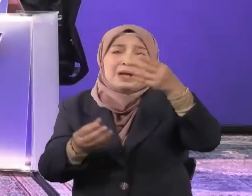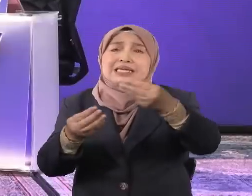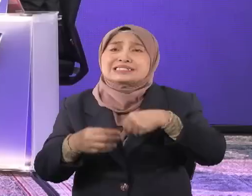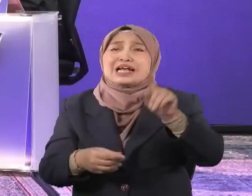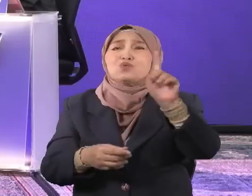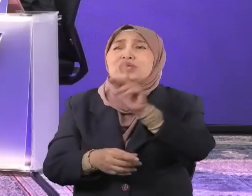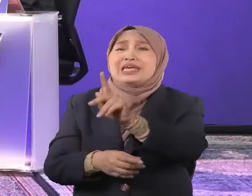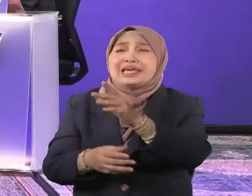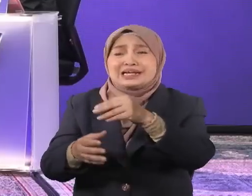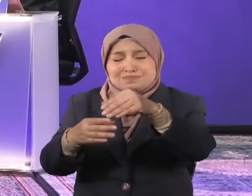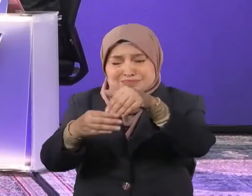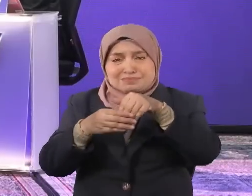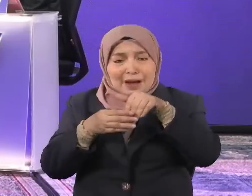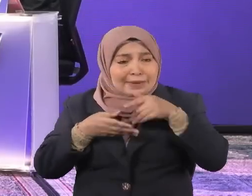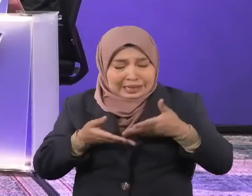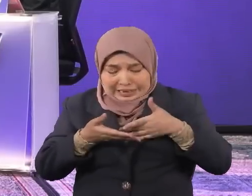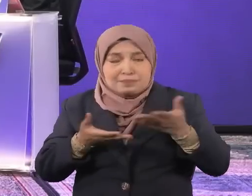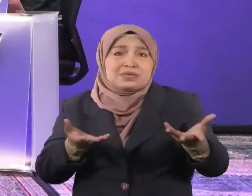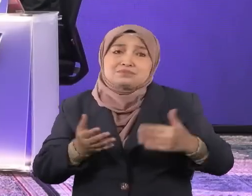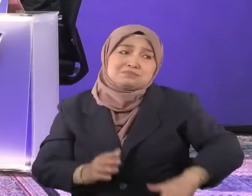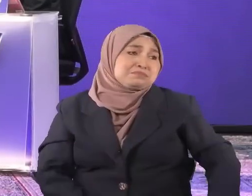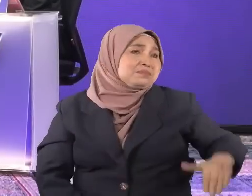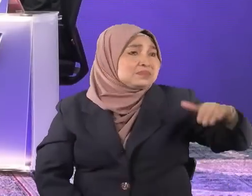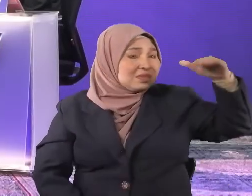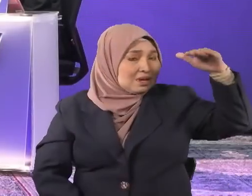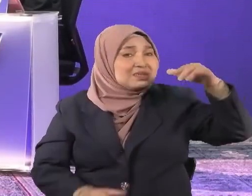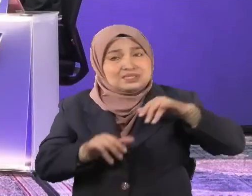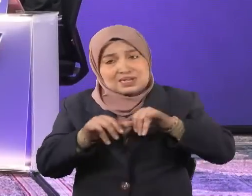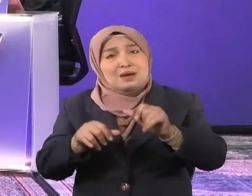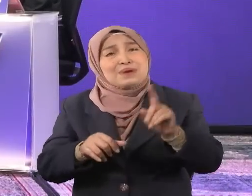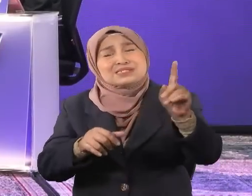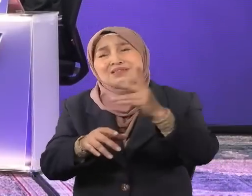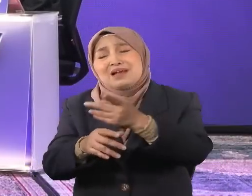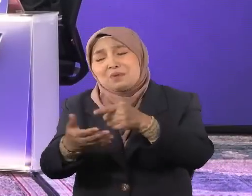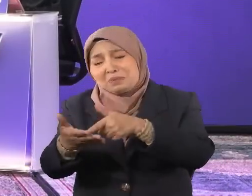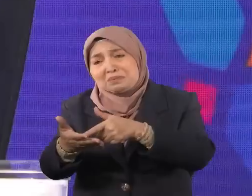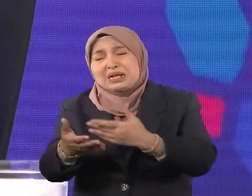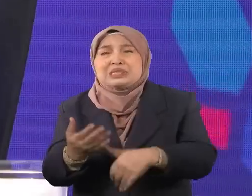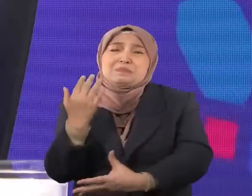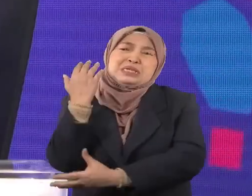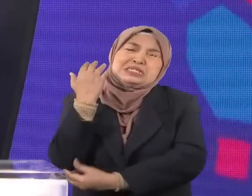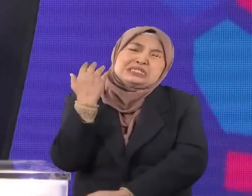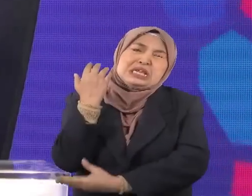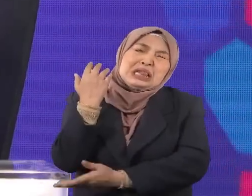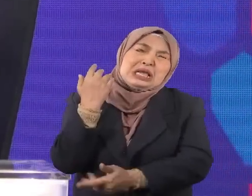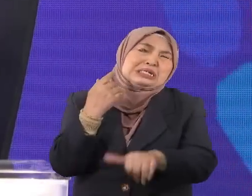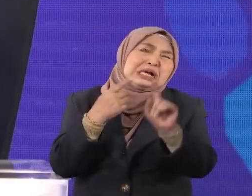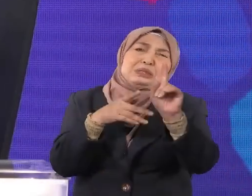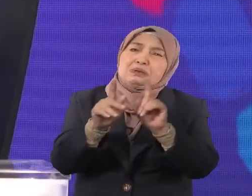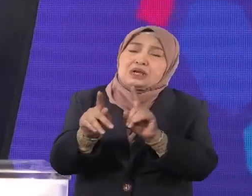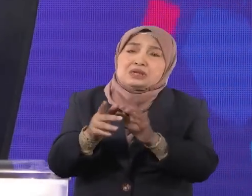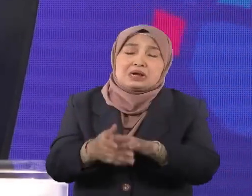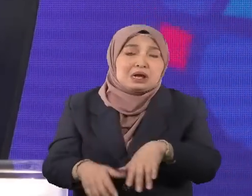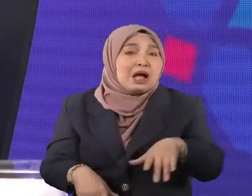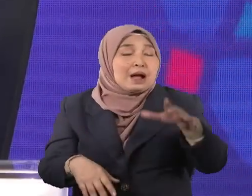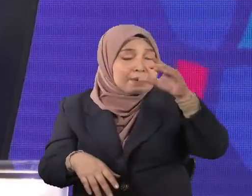kan. Jadi kalau lah bila dia dah besar, kalau masih lagi dapat 1000, dia kata alamak kita ni miskin abang kan. Jadi abang ni pun kena